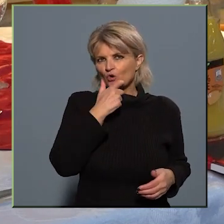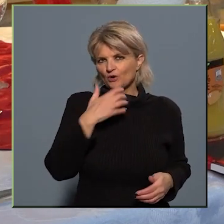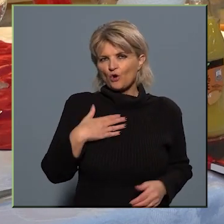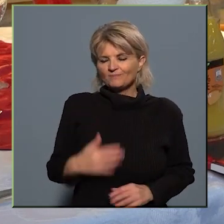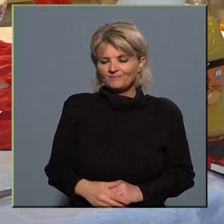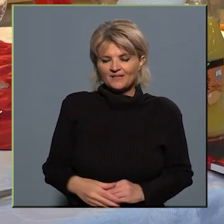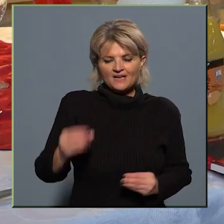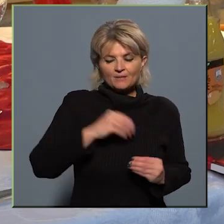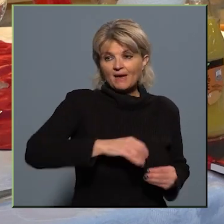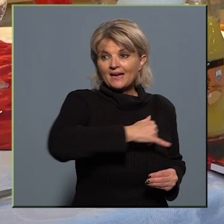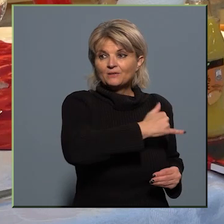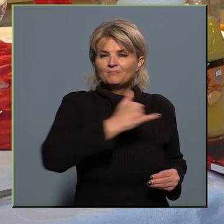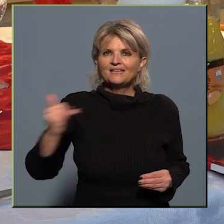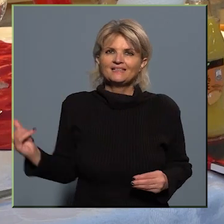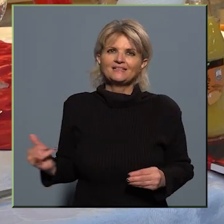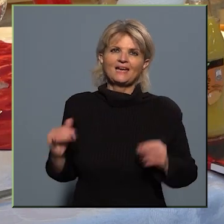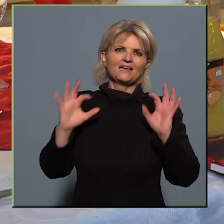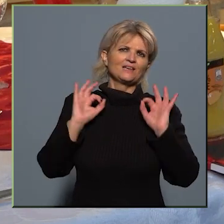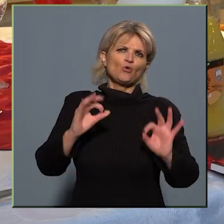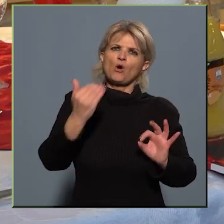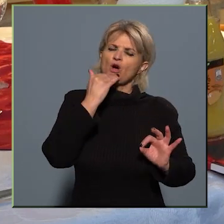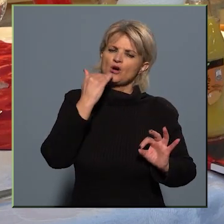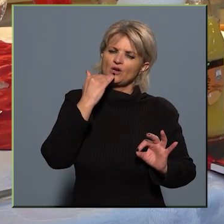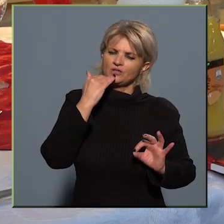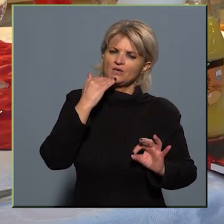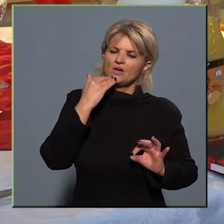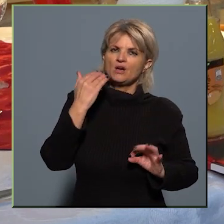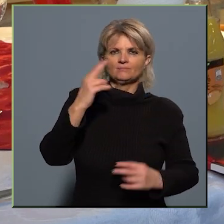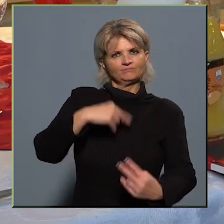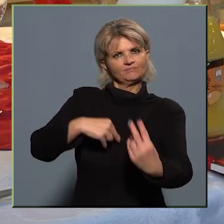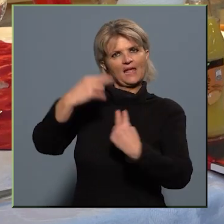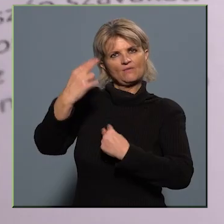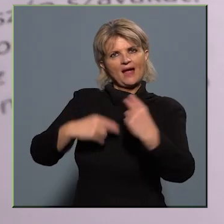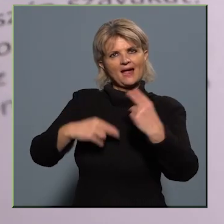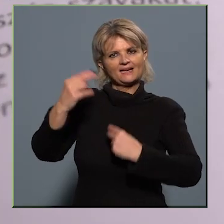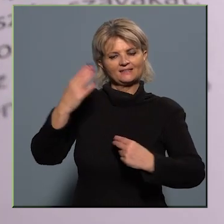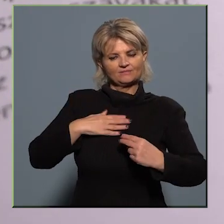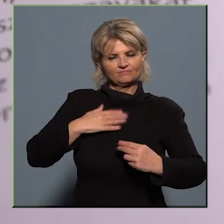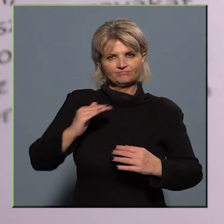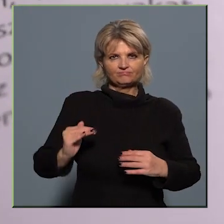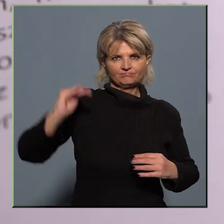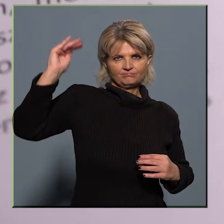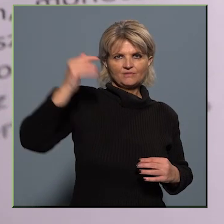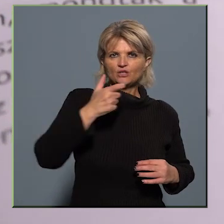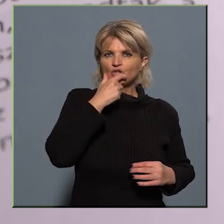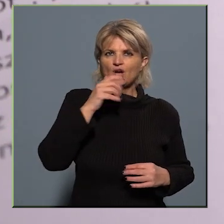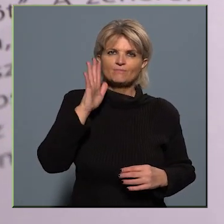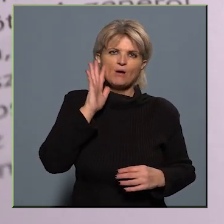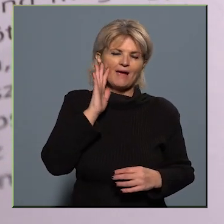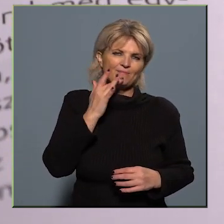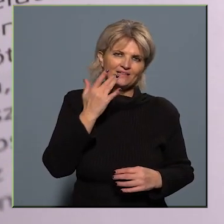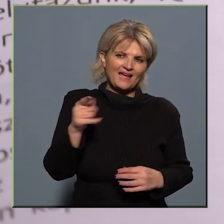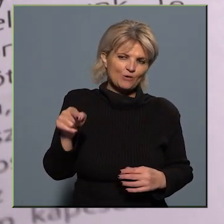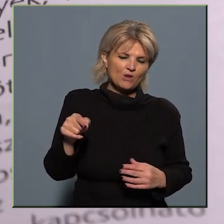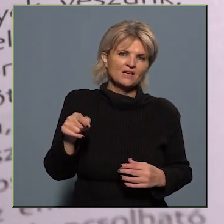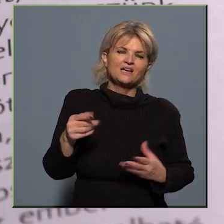mert mindenki a maga jó szándéka szerint nevelt és tudott engem nevelni. Leginkább a nagymamám, akinek